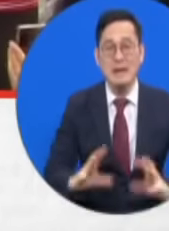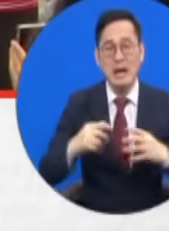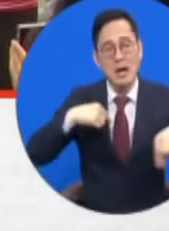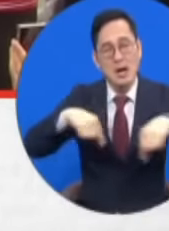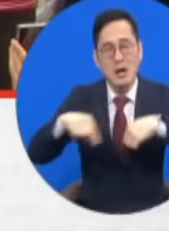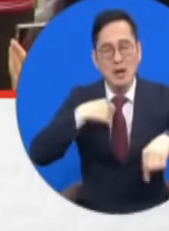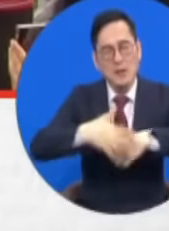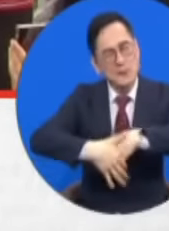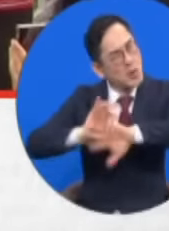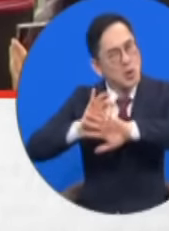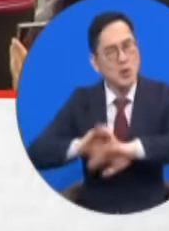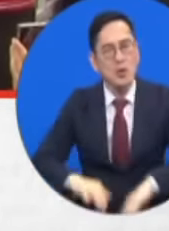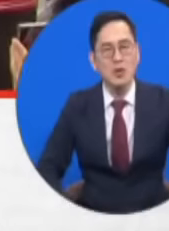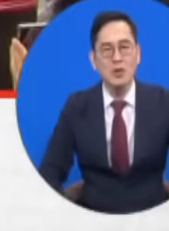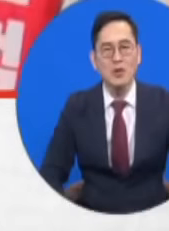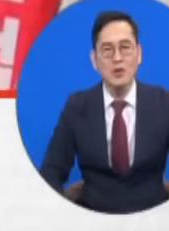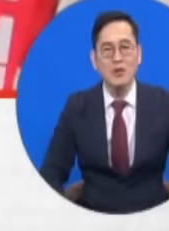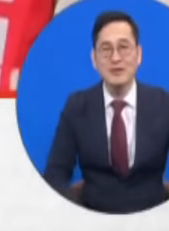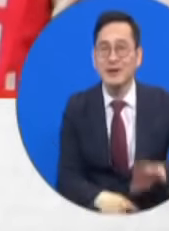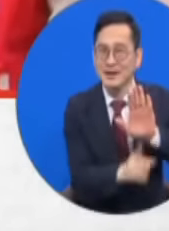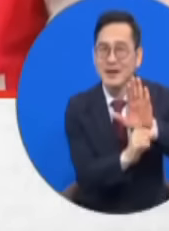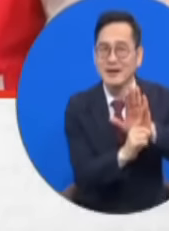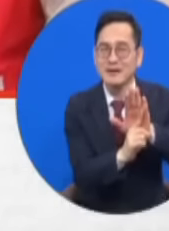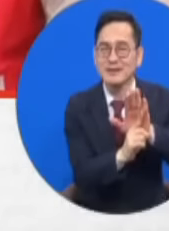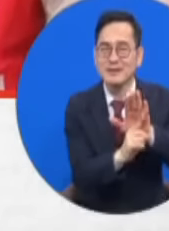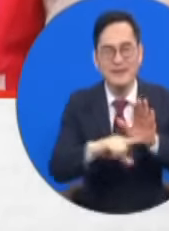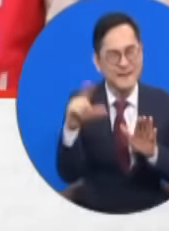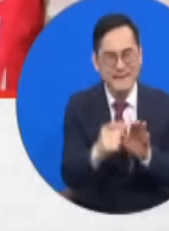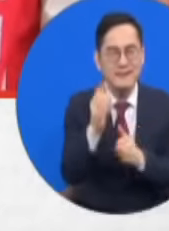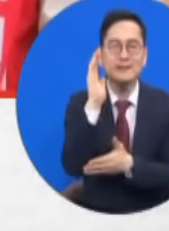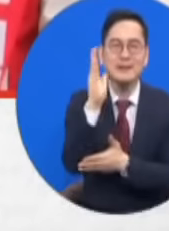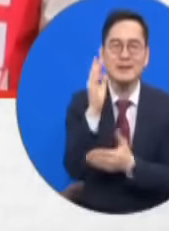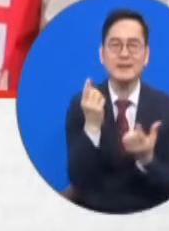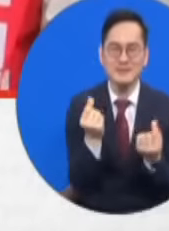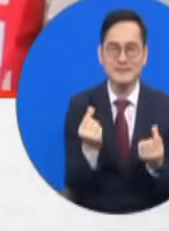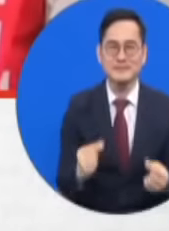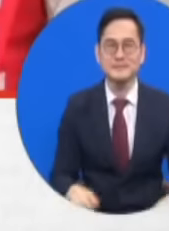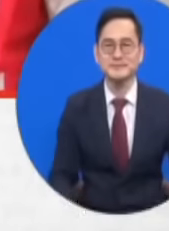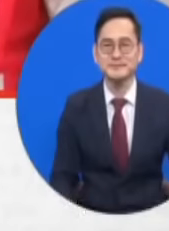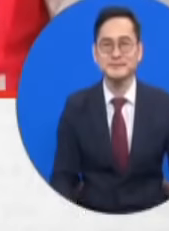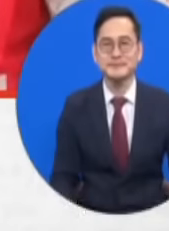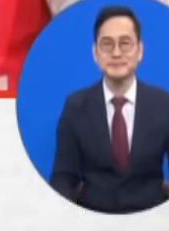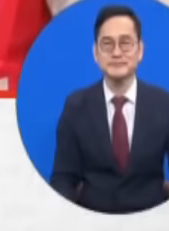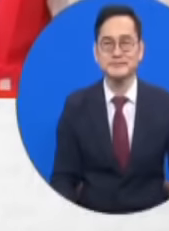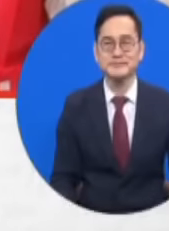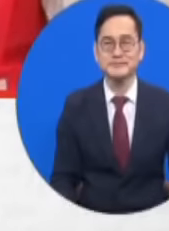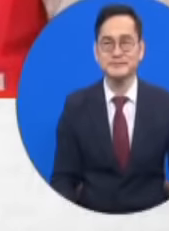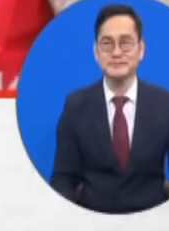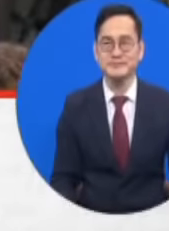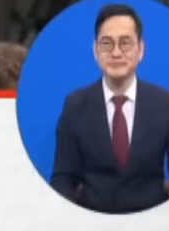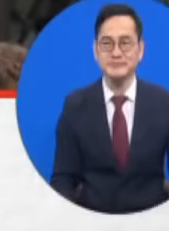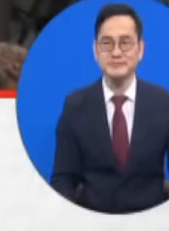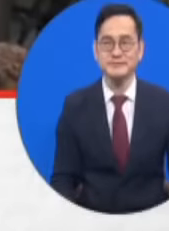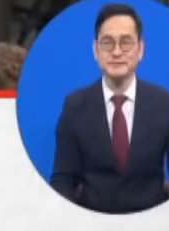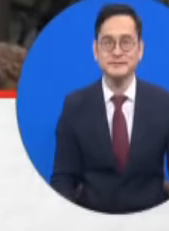되는 상황이 오는 것 아니냐, 끔찍한 상황이 되는 것 아니냐, 이렇게 이제 얘기를 하는 것이죠. 우리 이제까지 봅니다.